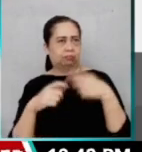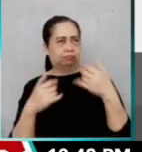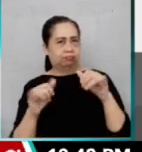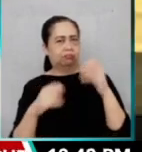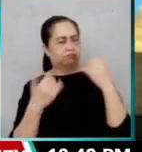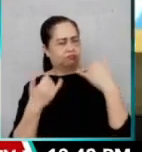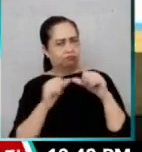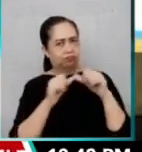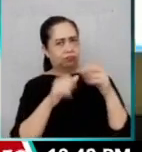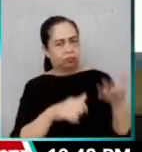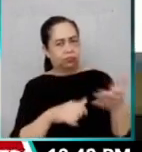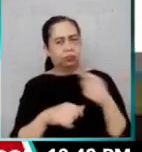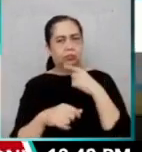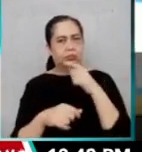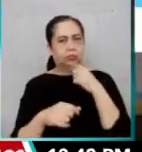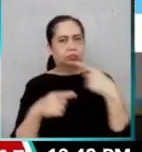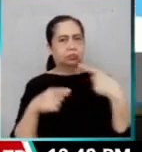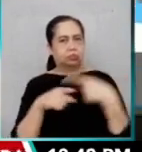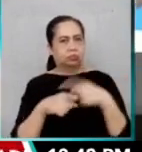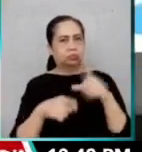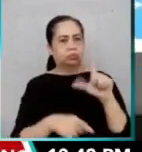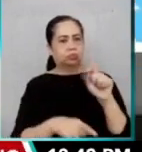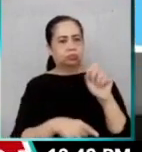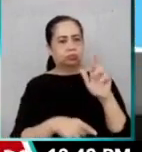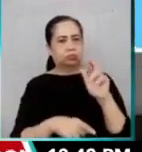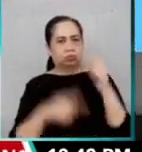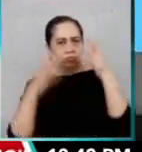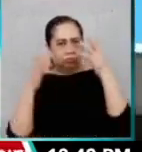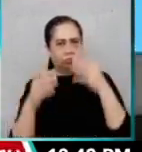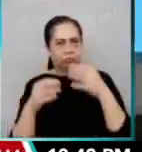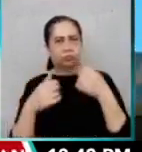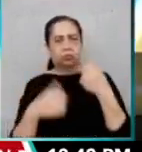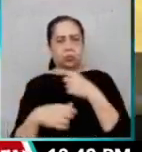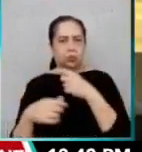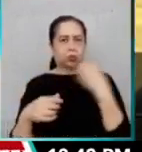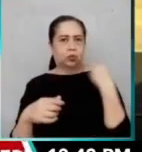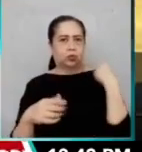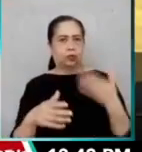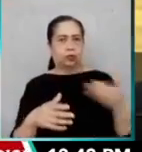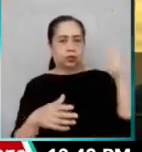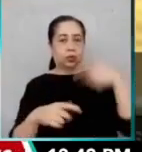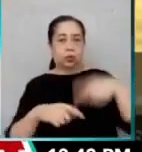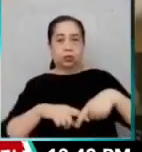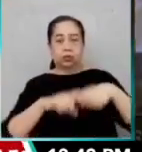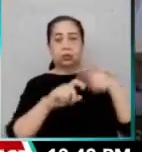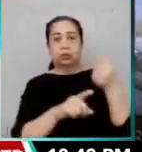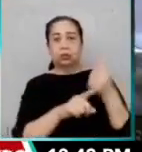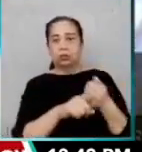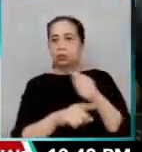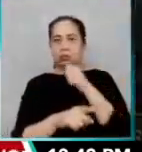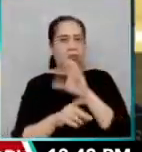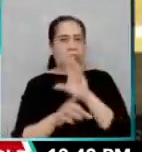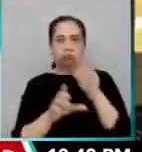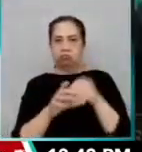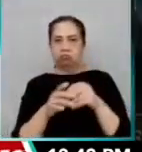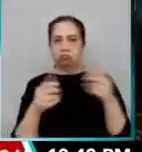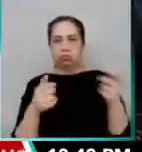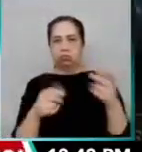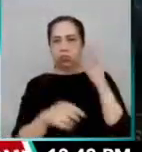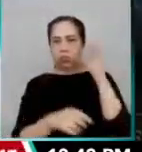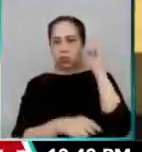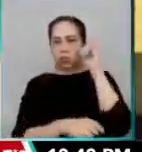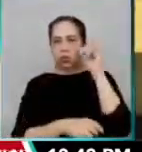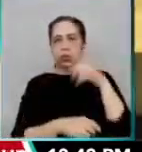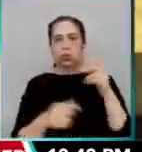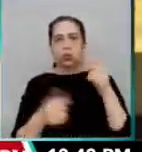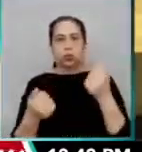rin daw kinontra ng Letran ang desisyon ng game officials. Dahil sa suspension, hindi makakalaro si Yu sa do-or-die match